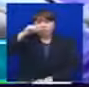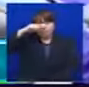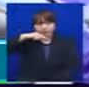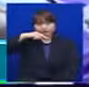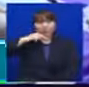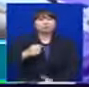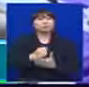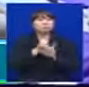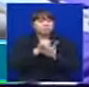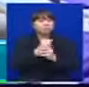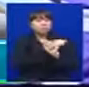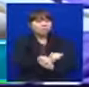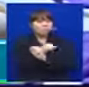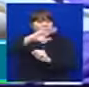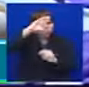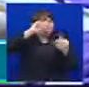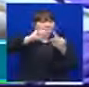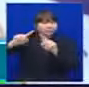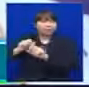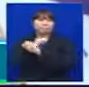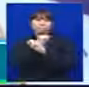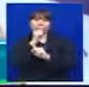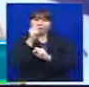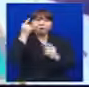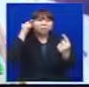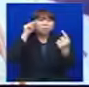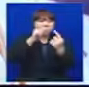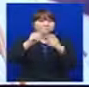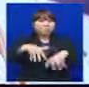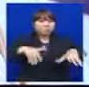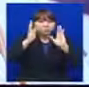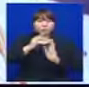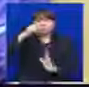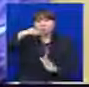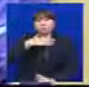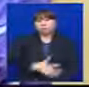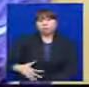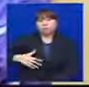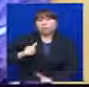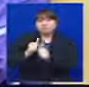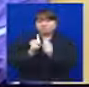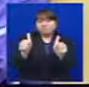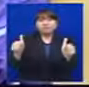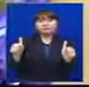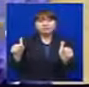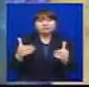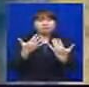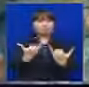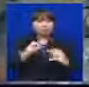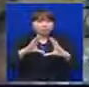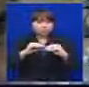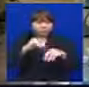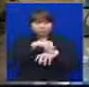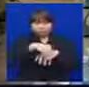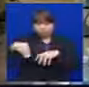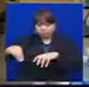เพื่อให้รับมือได้กับทุกโรคร้ายที่เกิดขึ้นมุ่งหวังให้ประชาชนคนไทยมีสุขภาพที่ดีทั่วหน้าฉะนั้นการประชุมภาคีเ